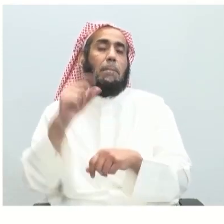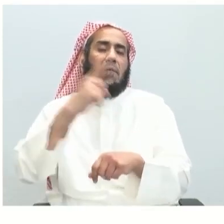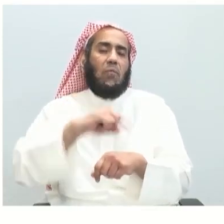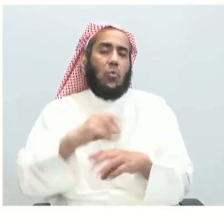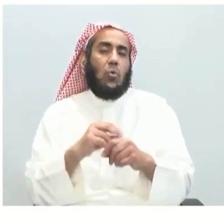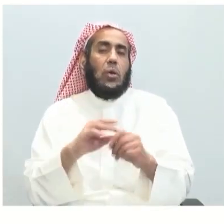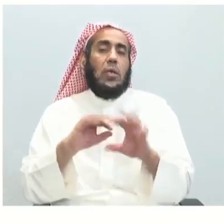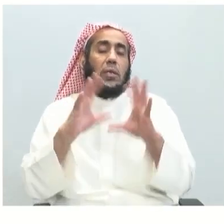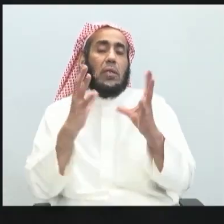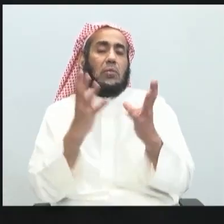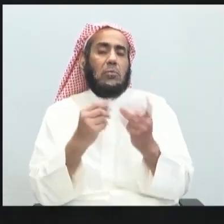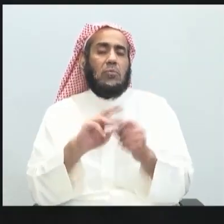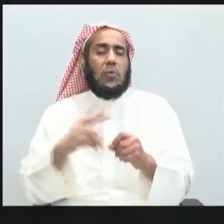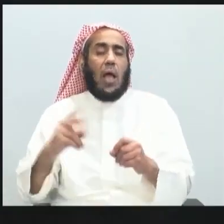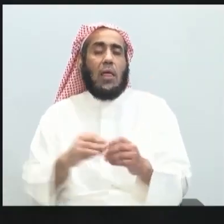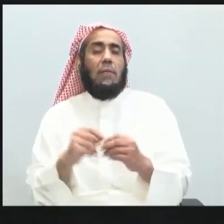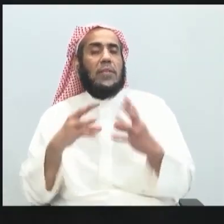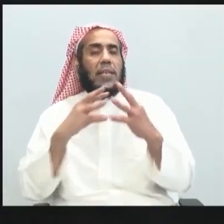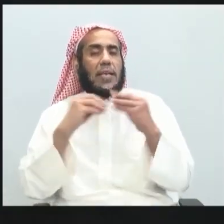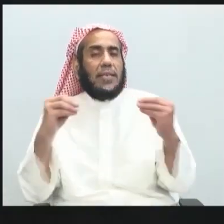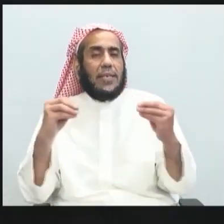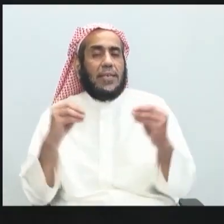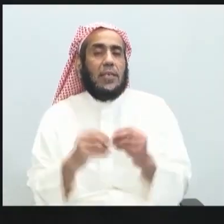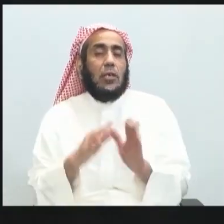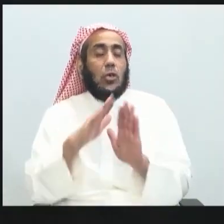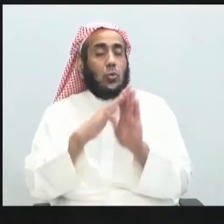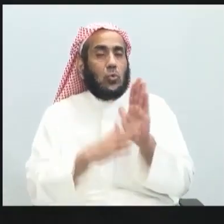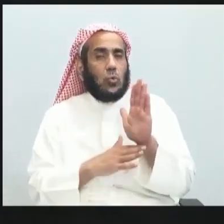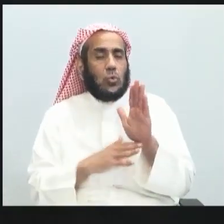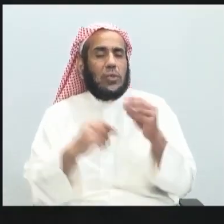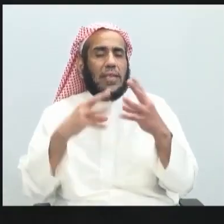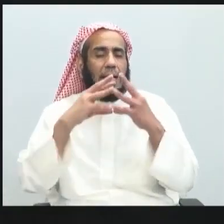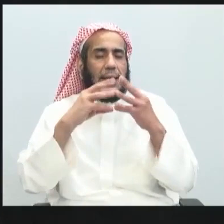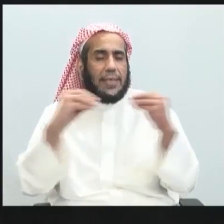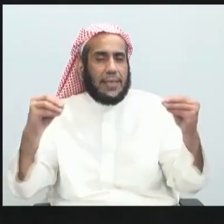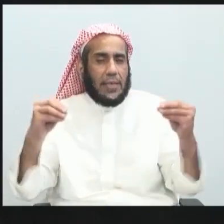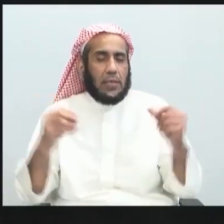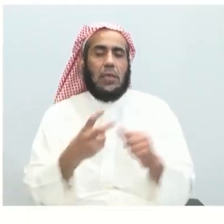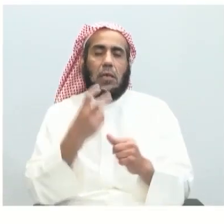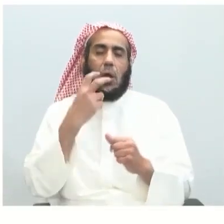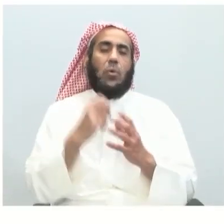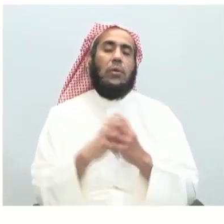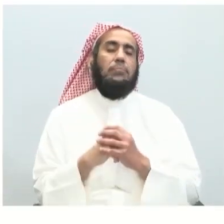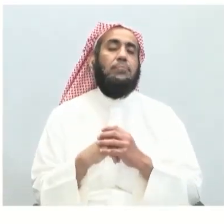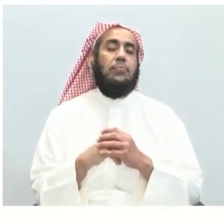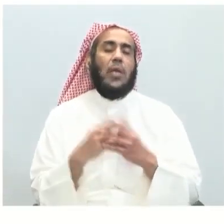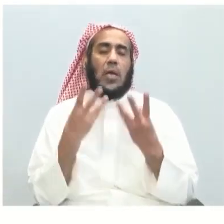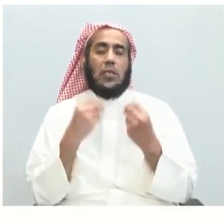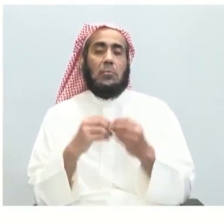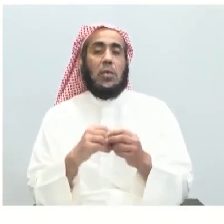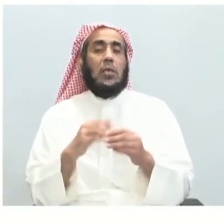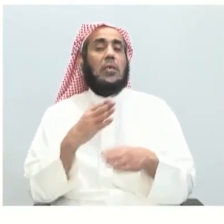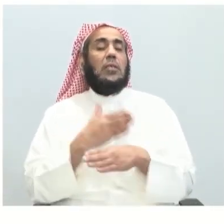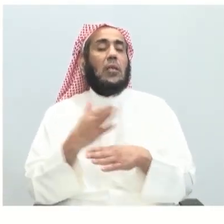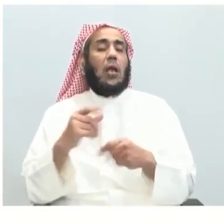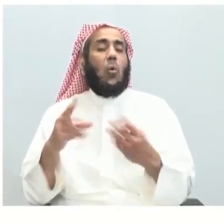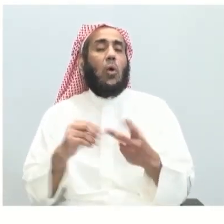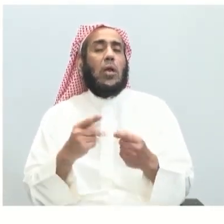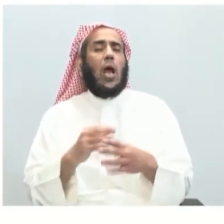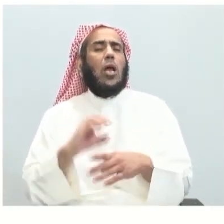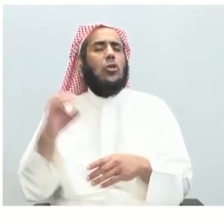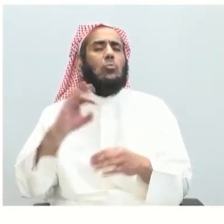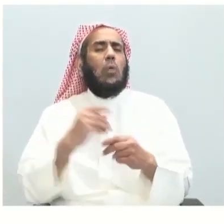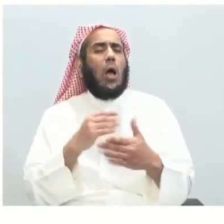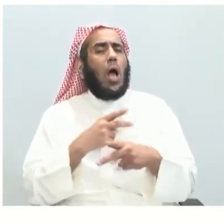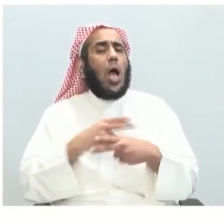صفه الى اخره هذا في تحليل ان النصوص تحليلا نحويا جميل تتكون اي جمله من طرفين